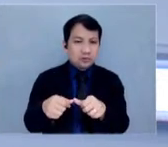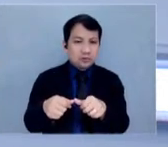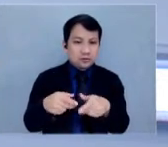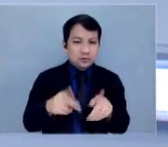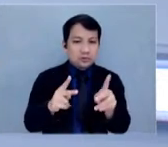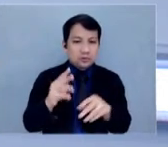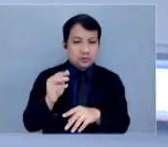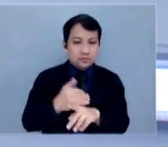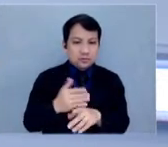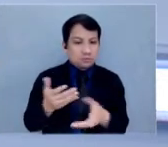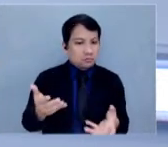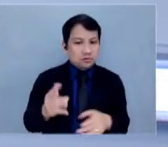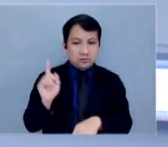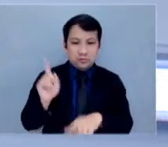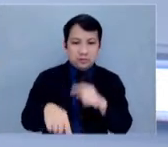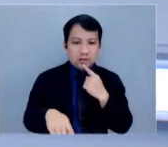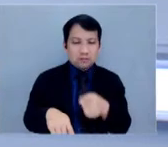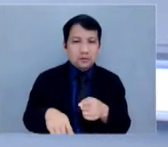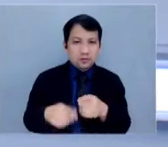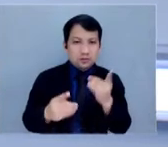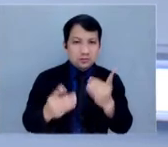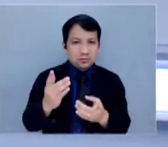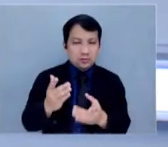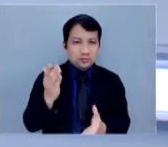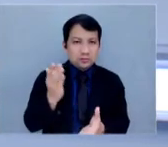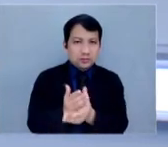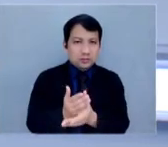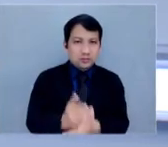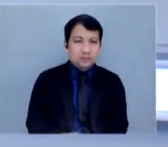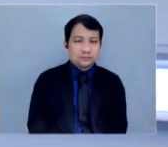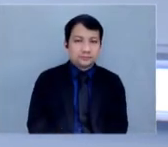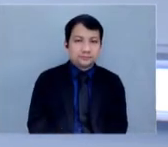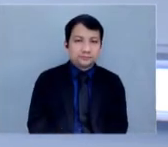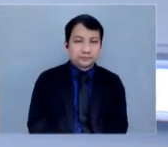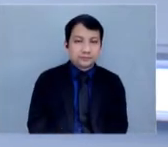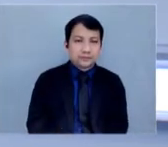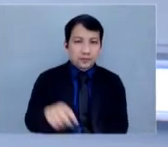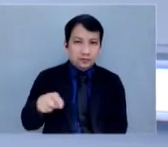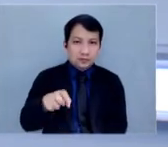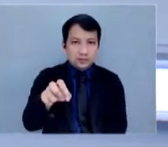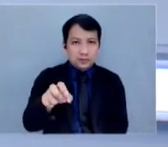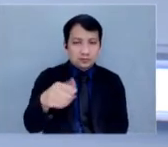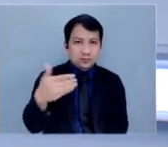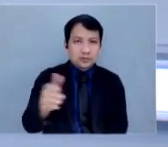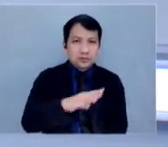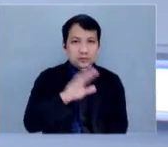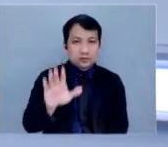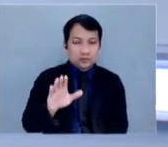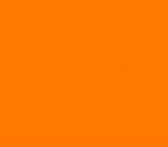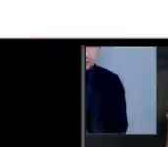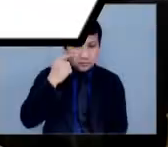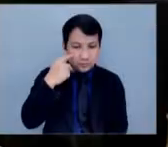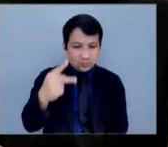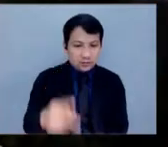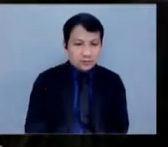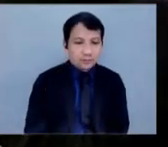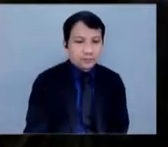wala raw balak ang mga tsuper na tumigil sa pamamasada. Nasa frontline ang balitang yan, si Gerard De La Peña.